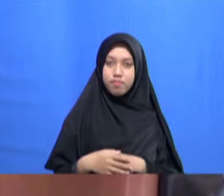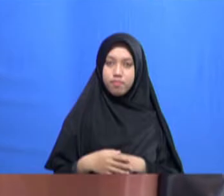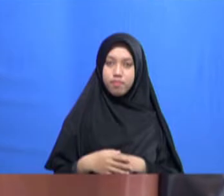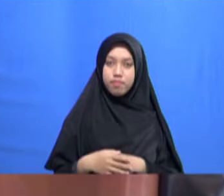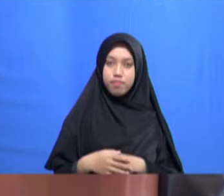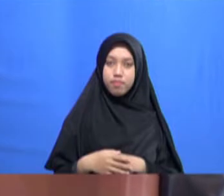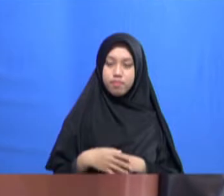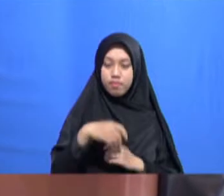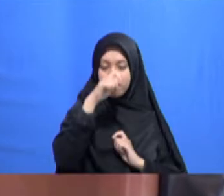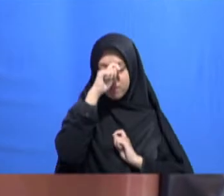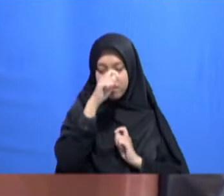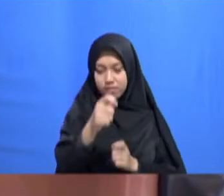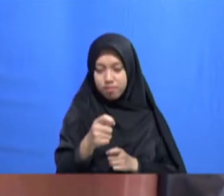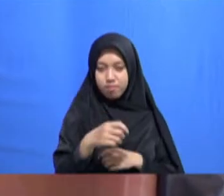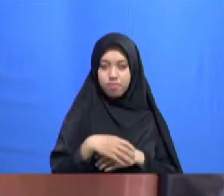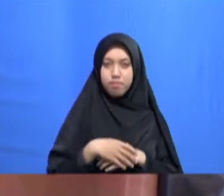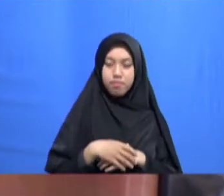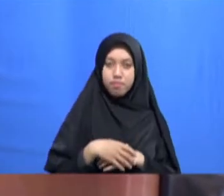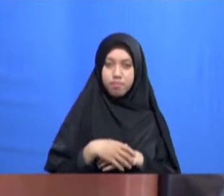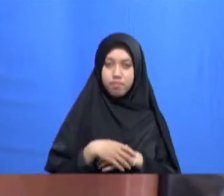Yang saya hormati